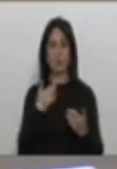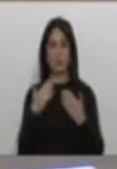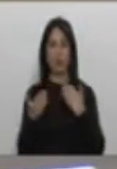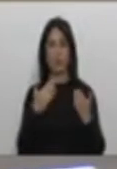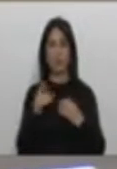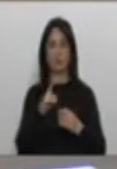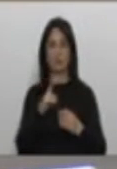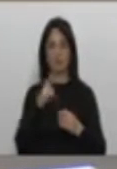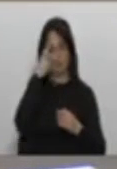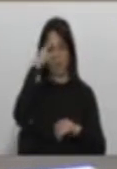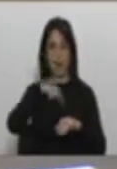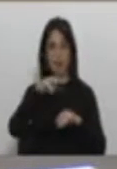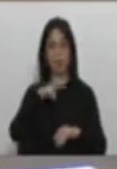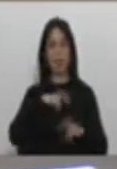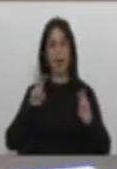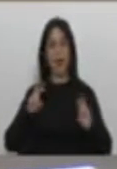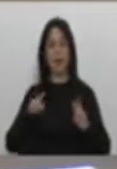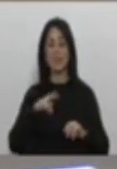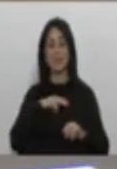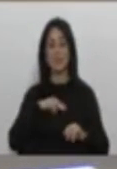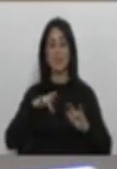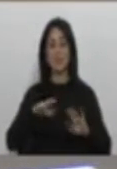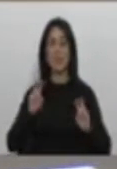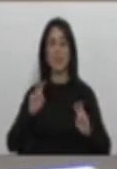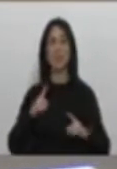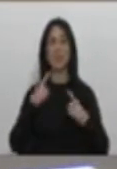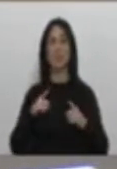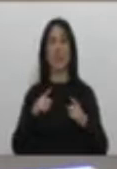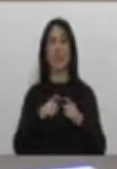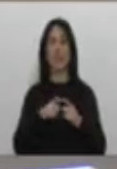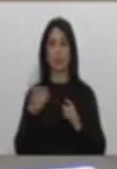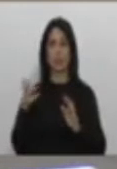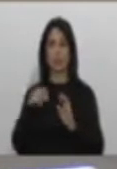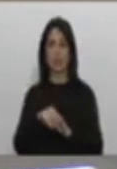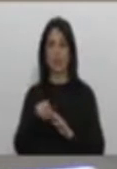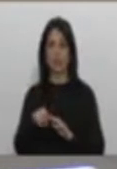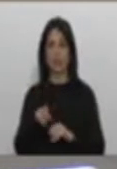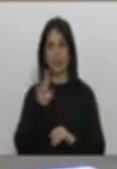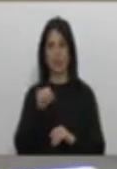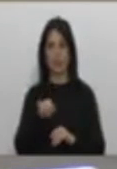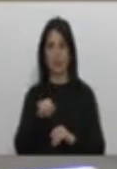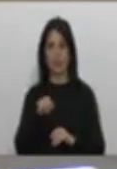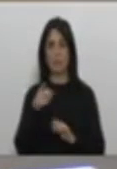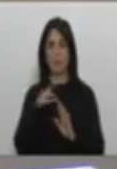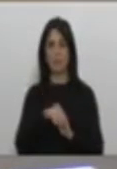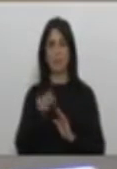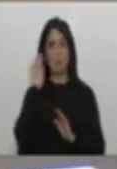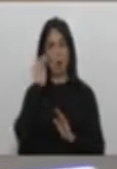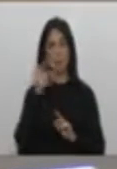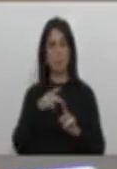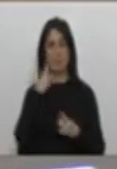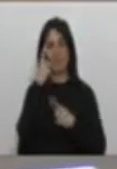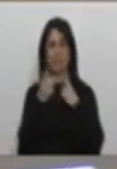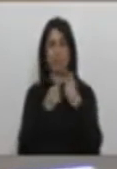რომ გაითავისოთ, რა არის პარლამენტი და საპარლამენტო საქმიანობაში სხვა კუთხითაც ჩაერთოთ. Da, მათ შორის მოისმინოთ